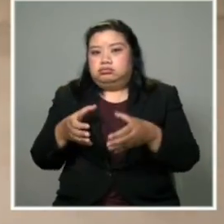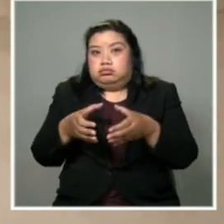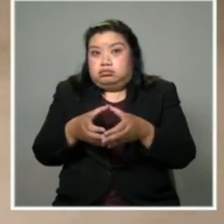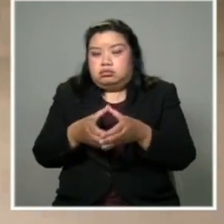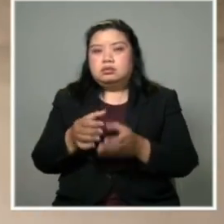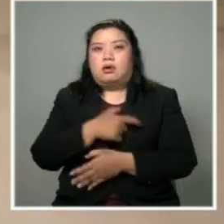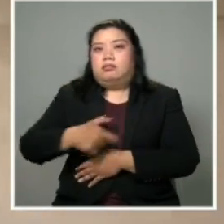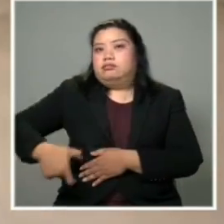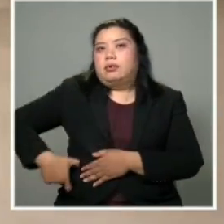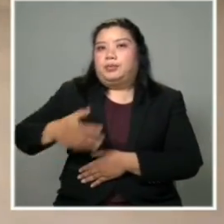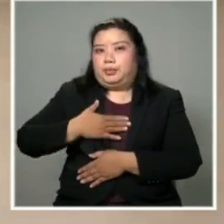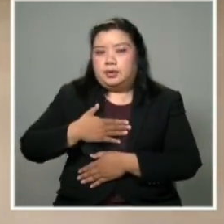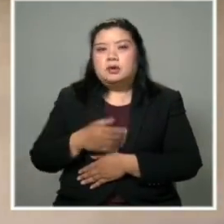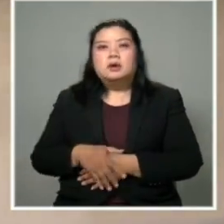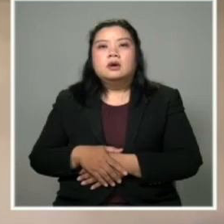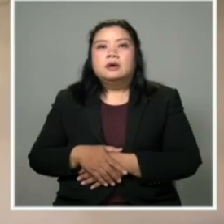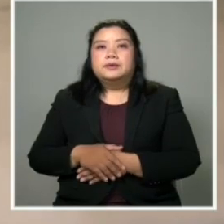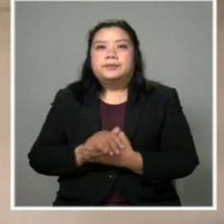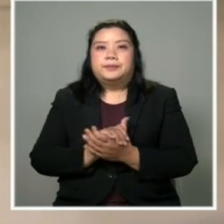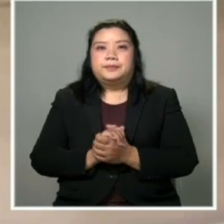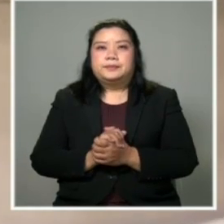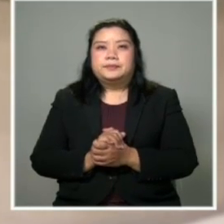แล้วก็แฮชแท็กไม่ว่างไม่ใช่ไม่สวยครับ